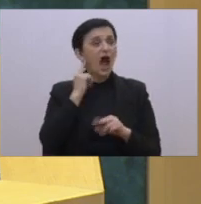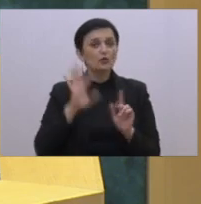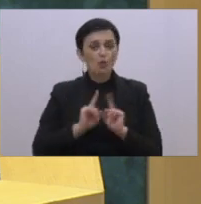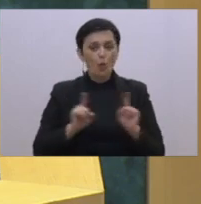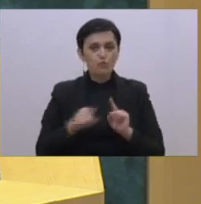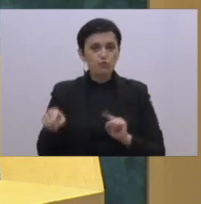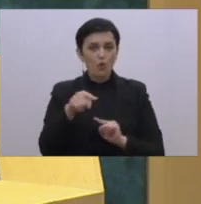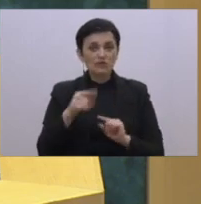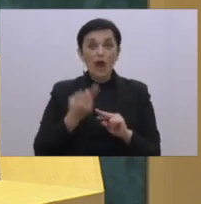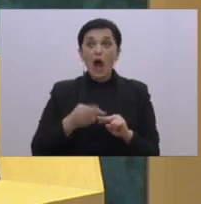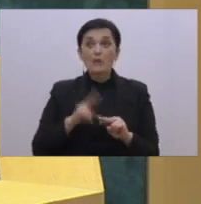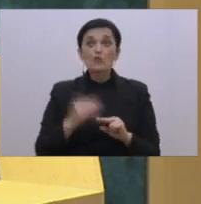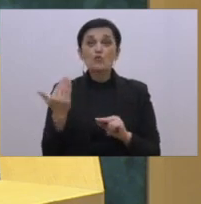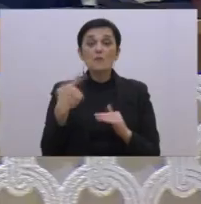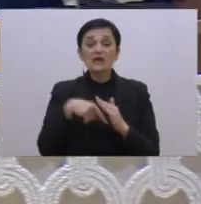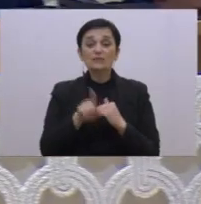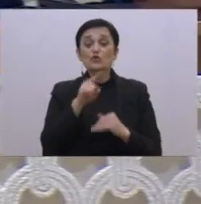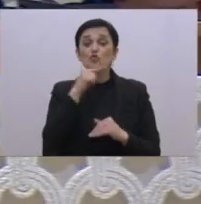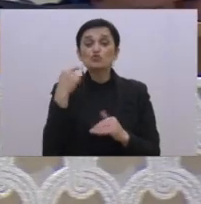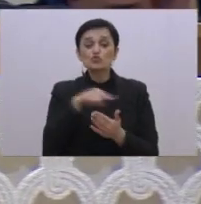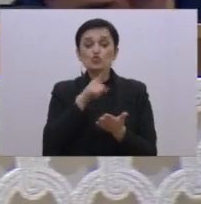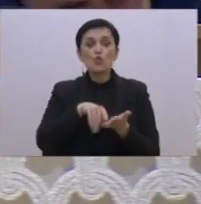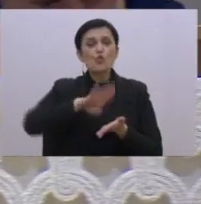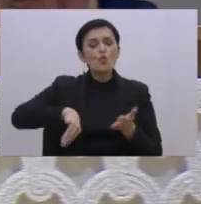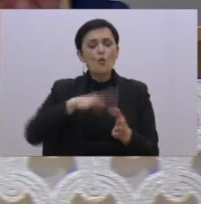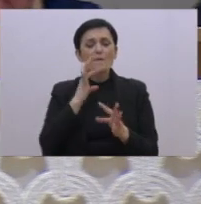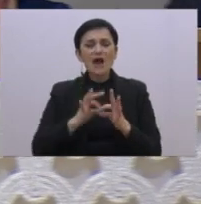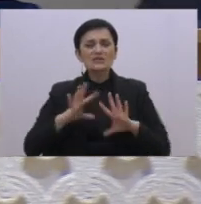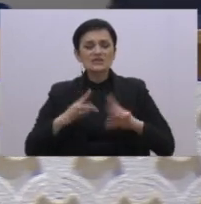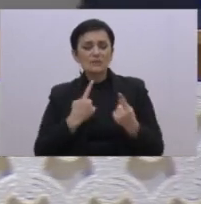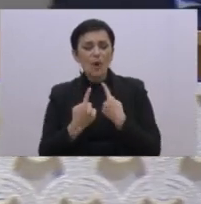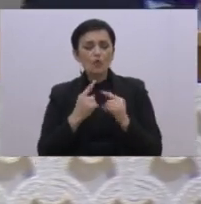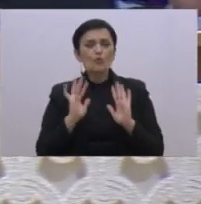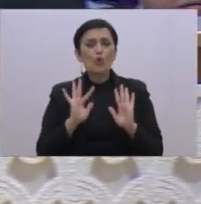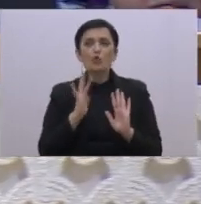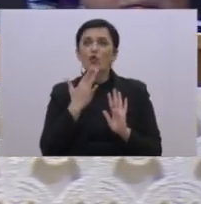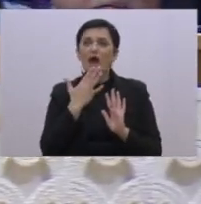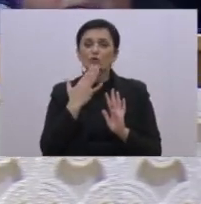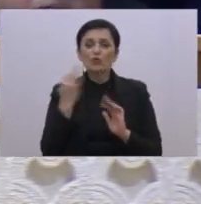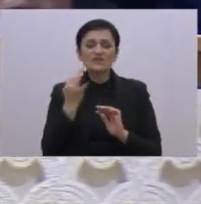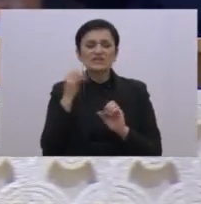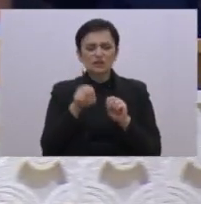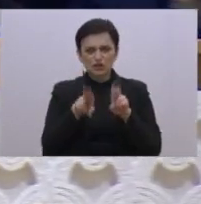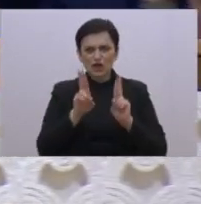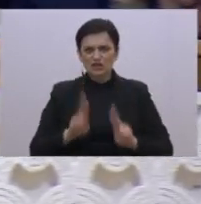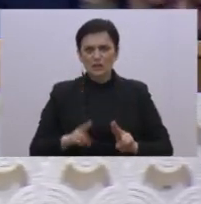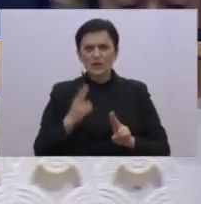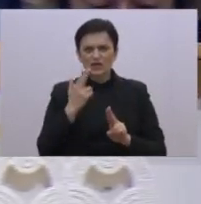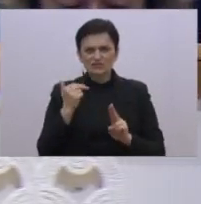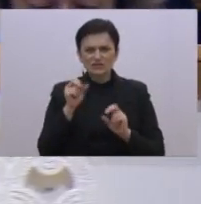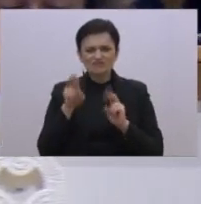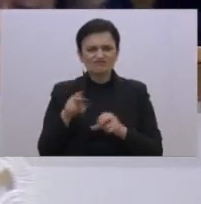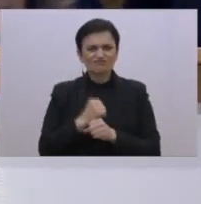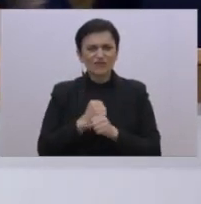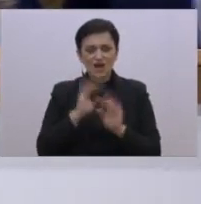ოპოზიციას. ამიტომ მათ მიერ რუსეთის საკითხის უპასუხისმგებლო სპეკულირება მხოლოდ ეროვნული ინტერესების შეგნებული და